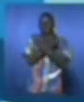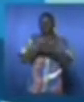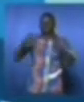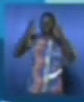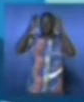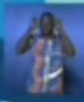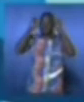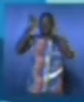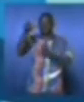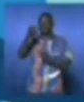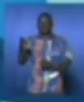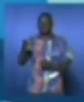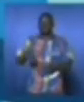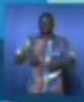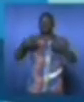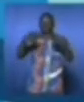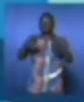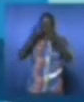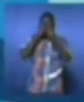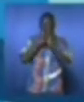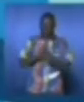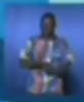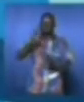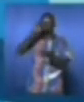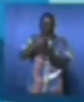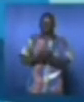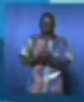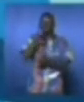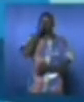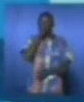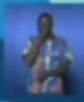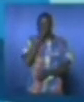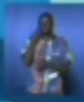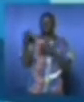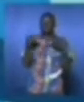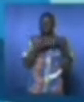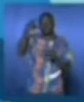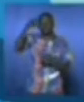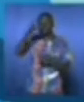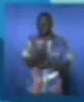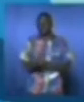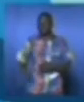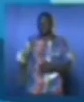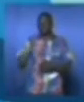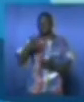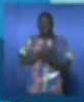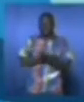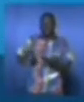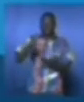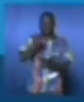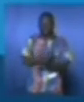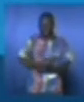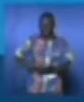Burkina Faso, il faut rendre hommage à ceux qui, dans le silence, se battent pour que les enfants burkinabés sachent lire et écrire.